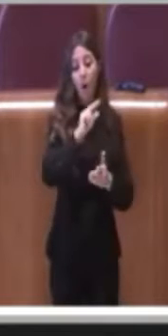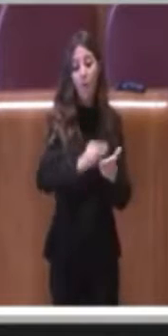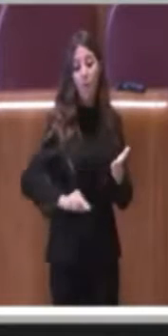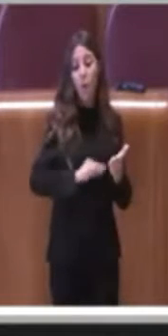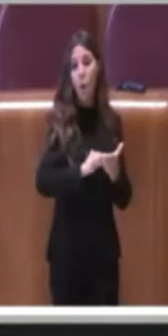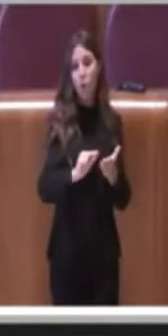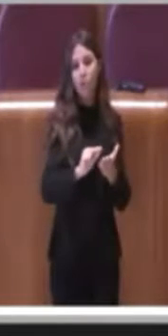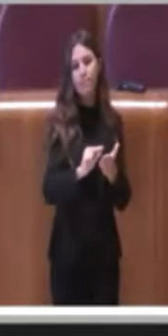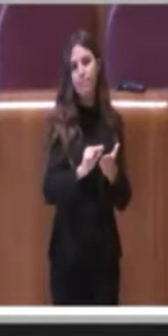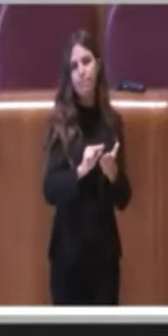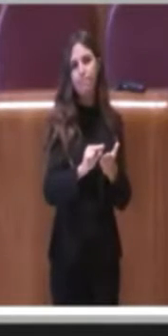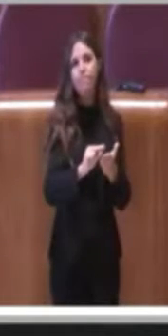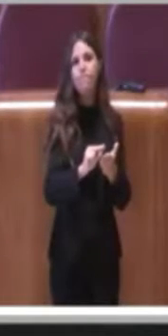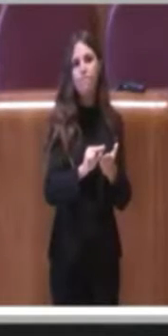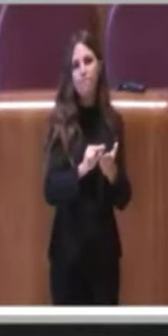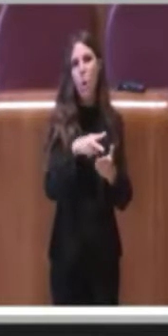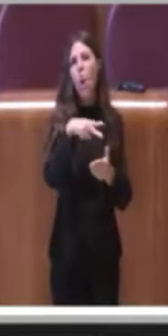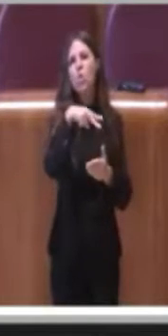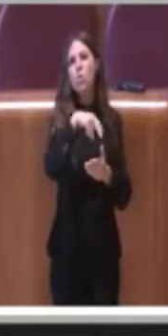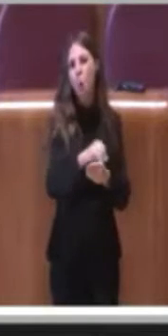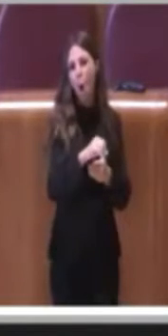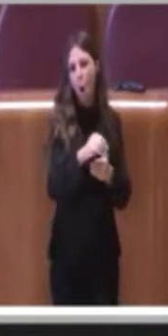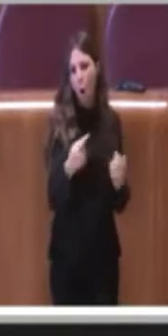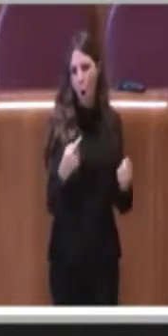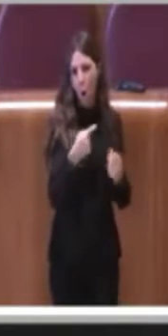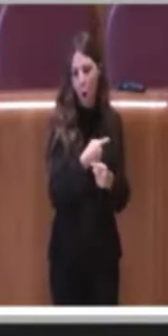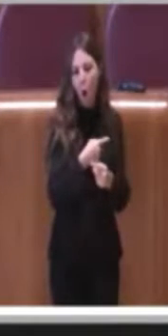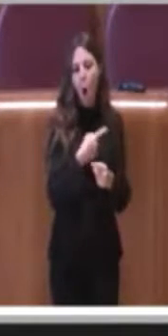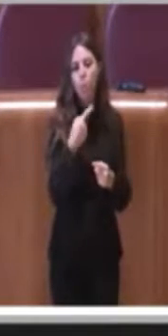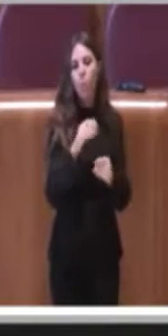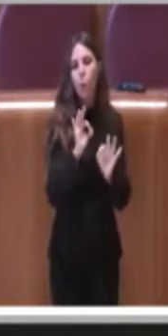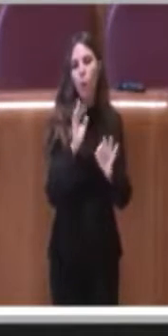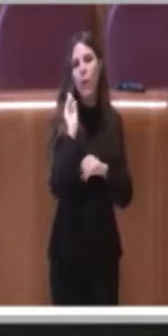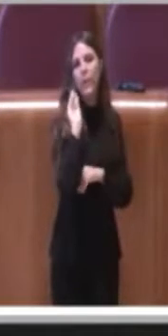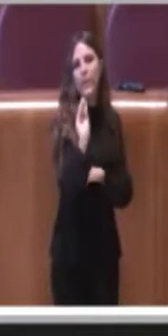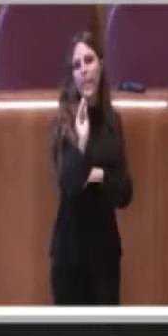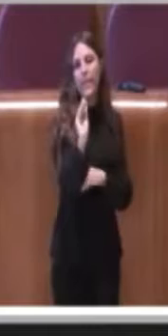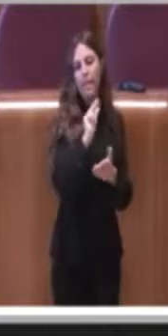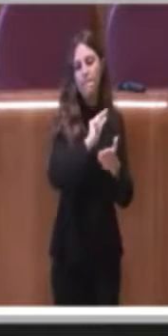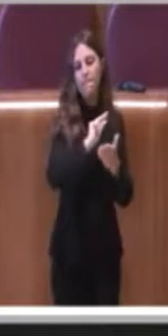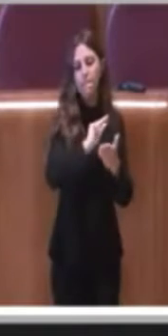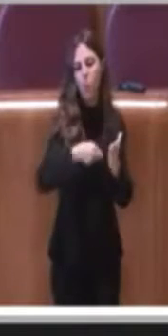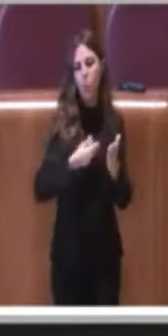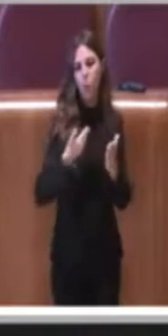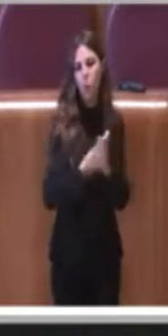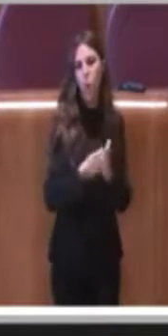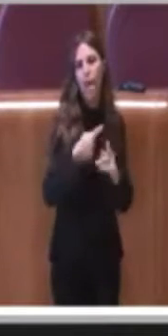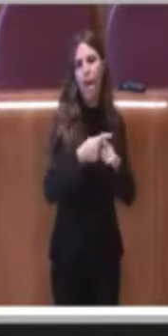a questa richiesta a questa mozione 158. Grazie.